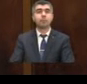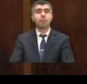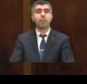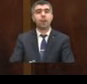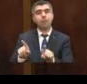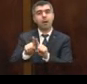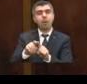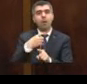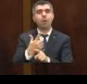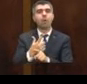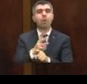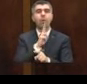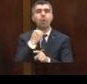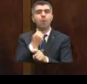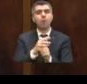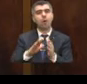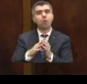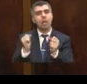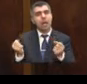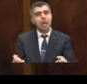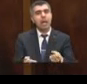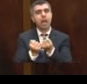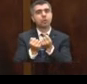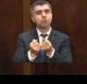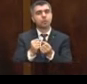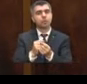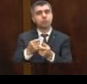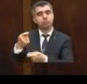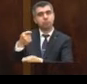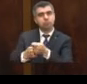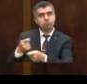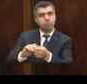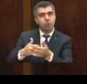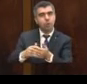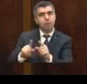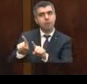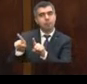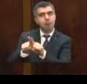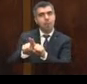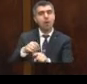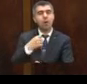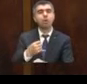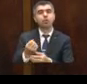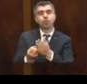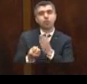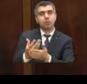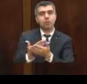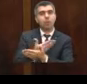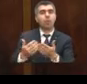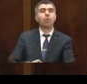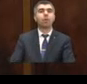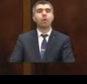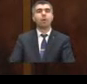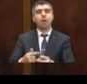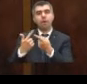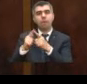خطة لإنعاش الاقتصاد الوطني تأخذ بعين الاعتبار الإكراهات الدولية وتبحث في الآليات التي سيتم